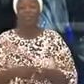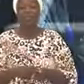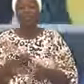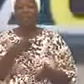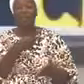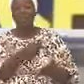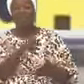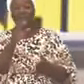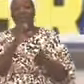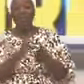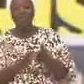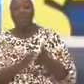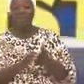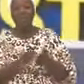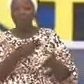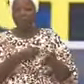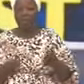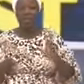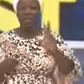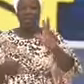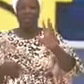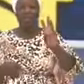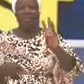chapitre en 6